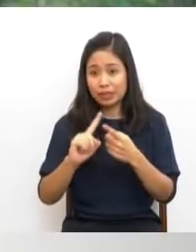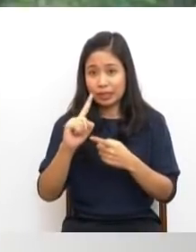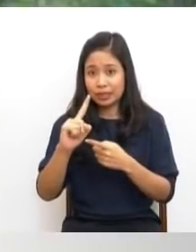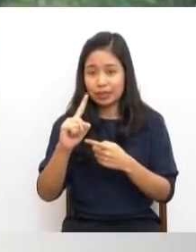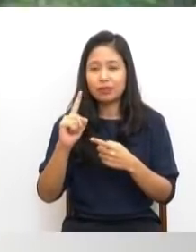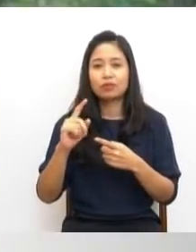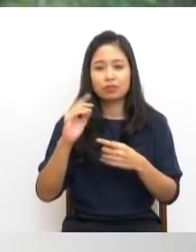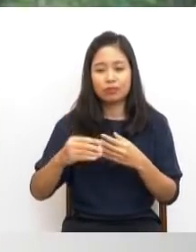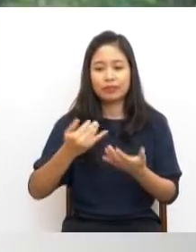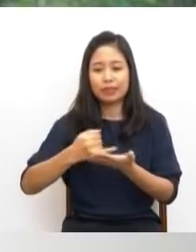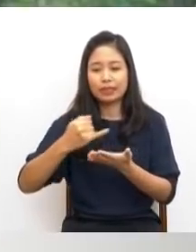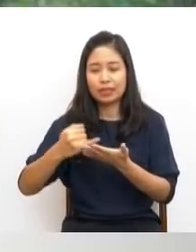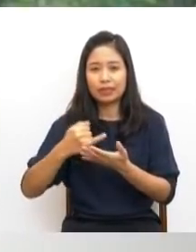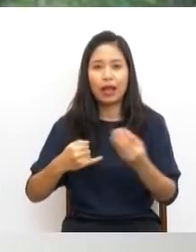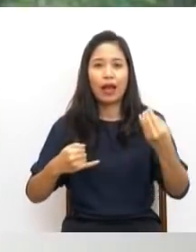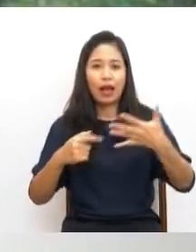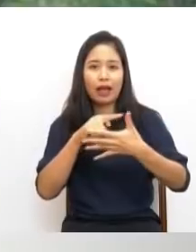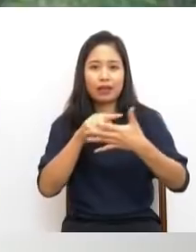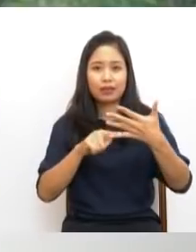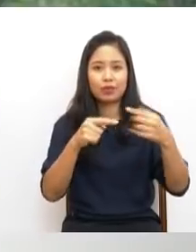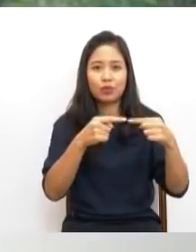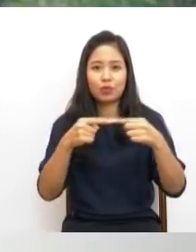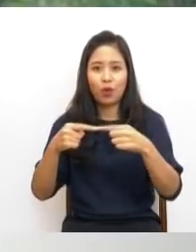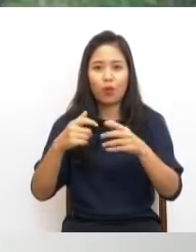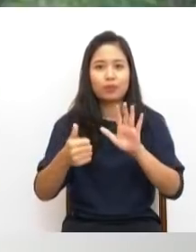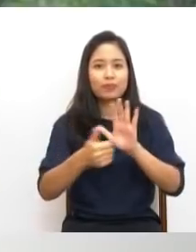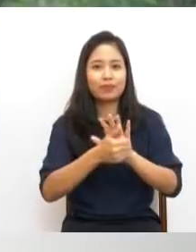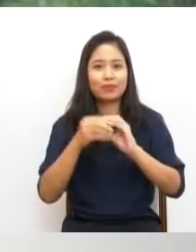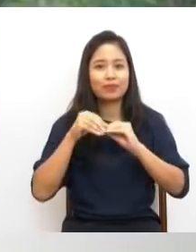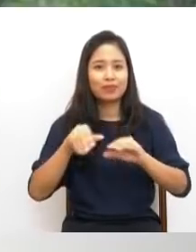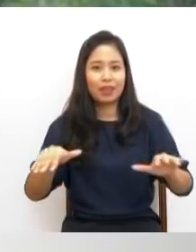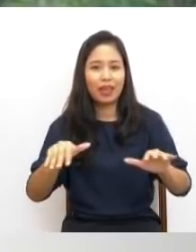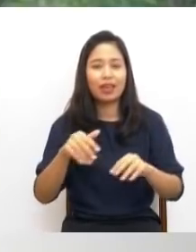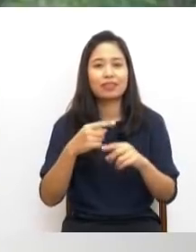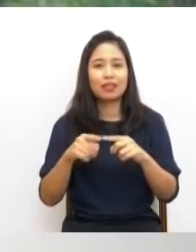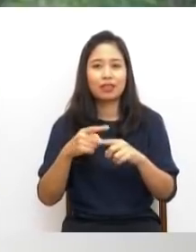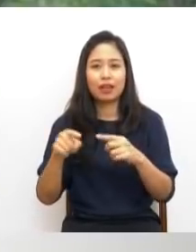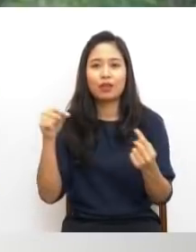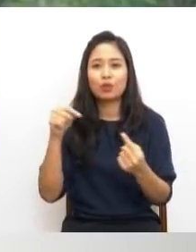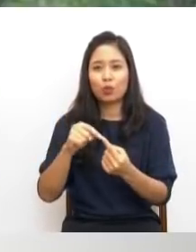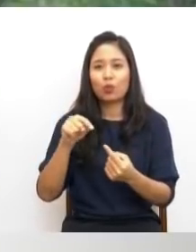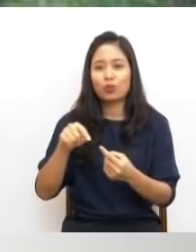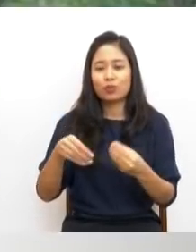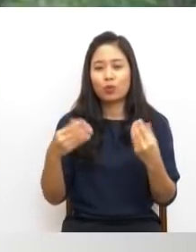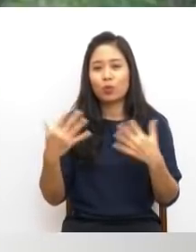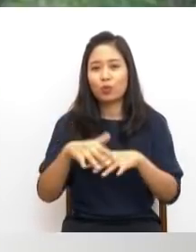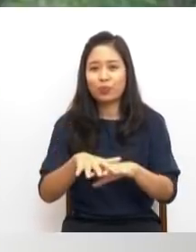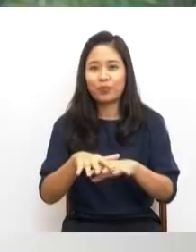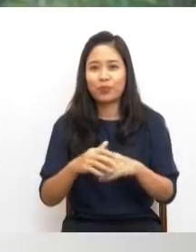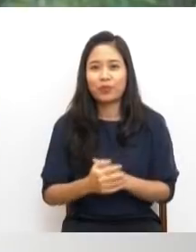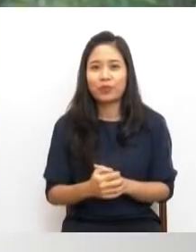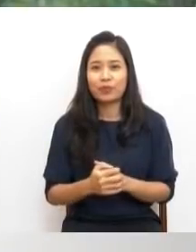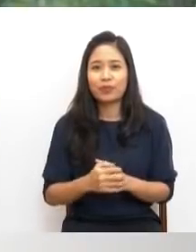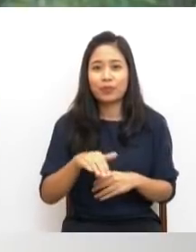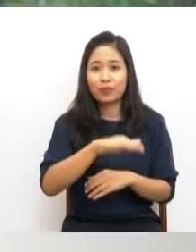น5รางวัลต่อเดือนค่ะแล้วก็อย่าลืมที่จะกดไลค์กดแชร์แล้วก็กด Subscribe มาร่วมสนุกกับเราด้วยนะคะแต่สำหรับท่านที่ถ่าย